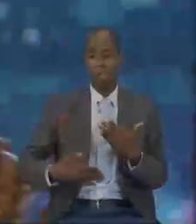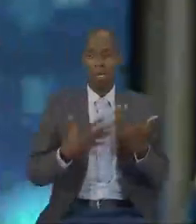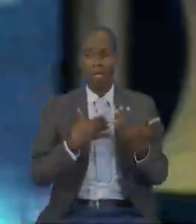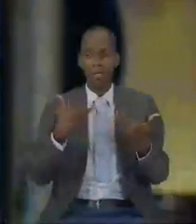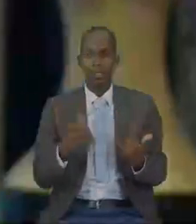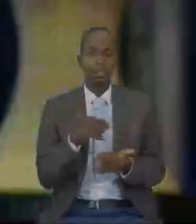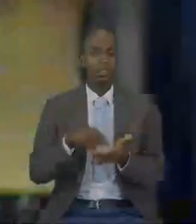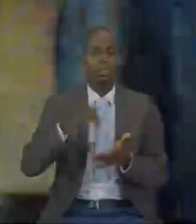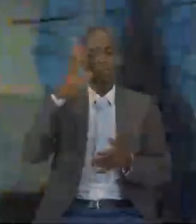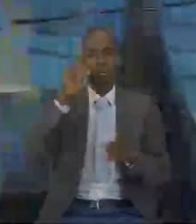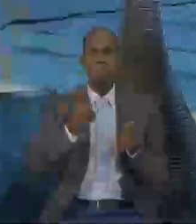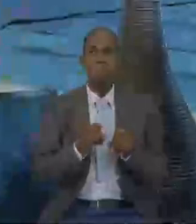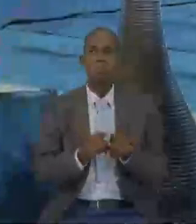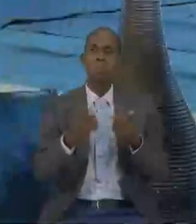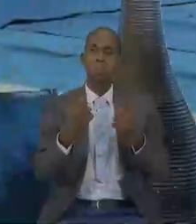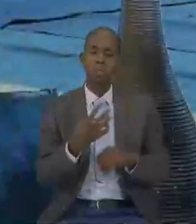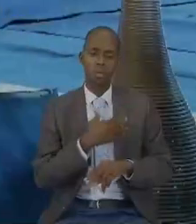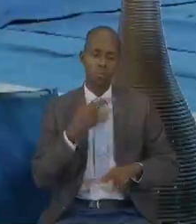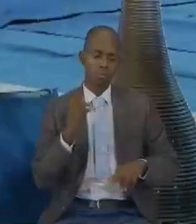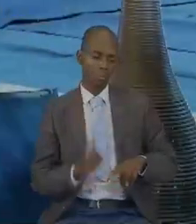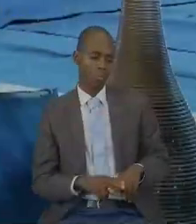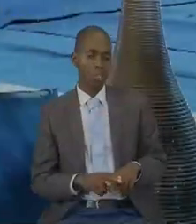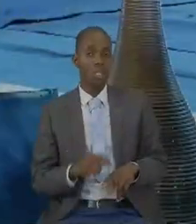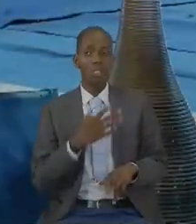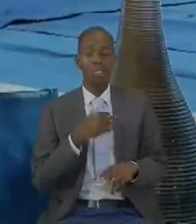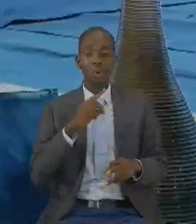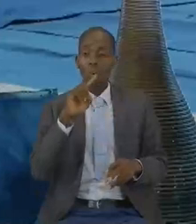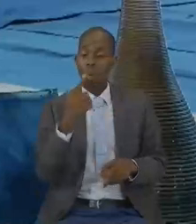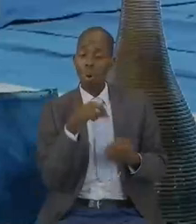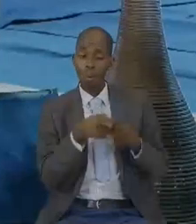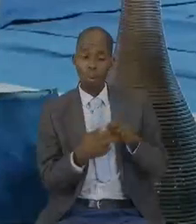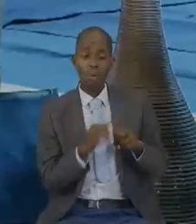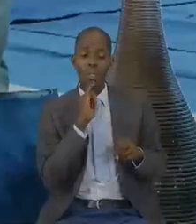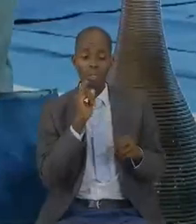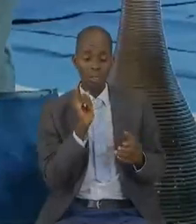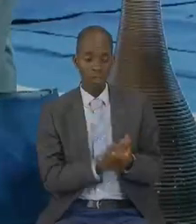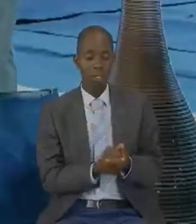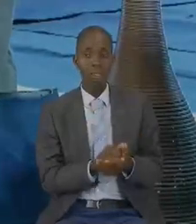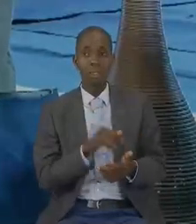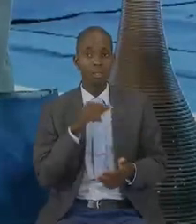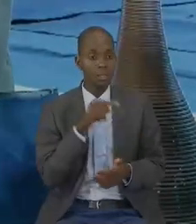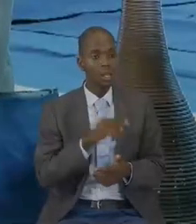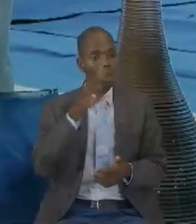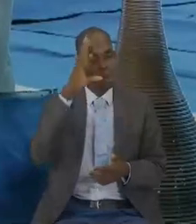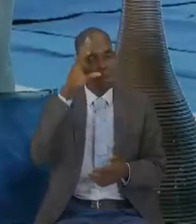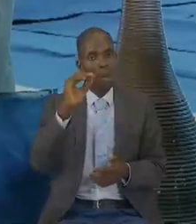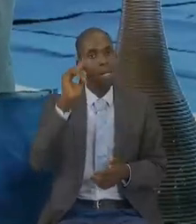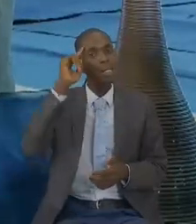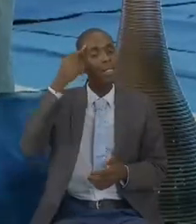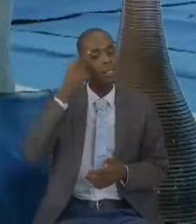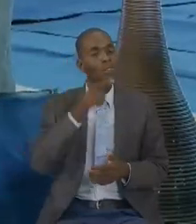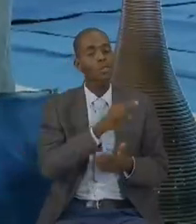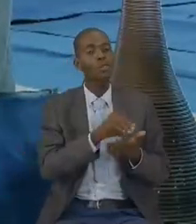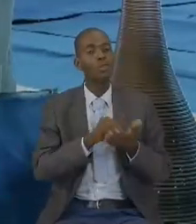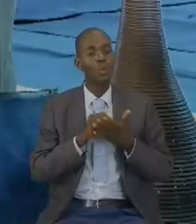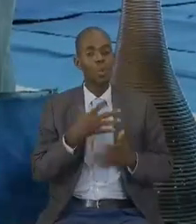Et il y avait cet homme qui est aussi venu et qui s'est assis. Le seul défi, c'est qu'il pensait que